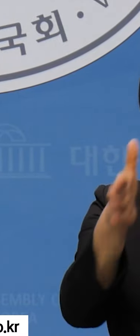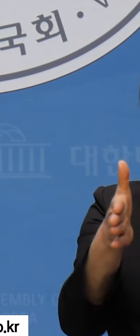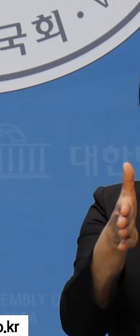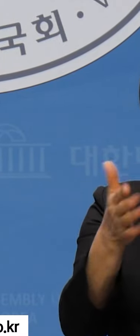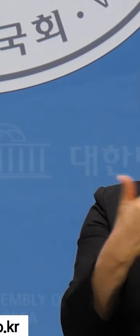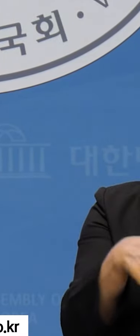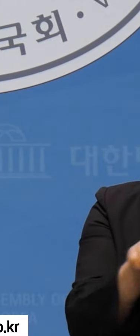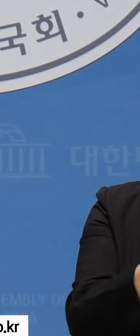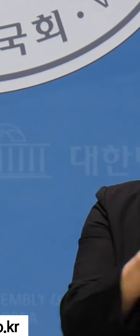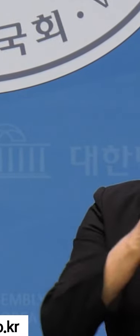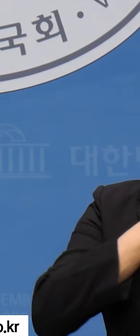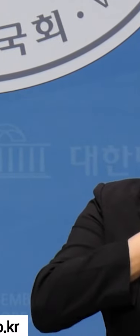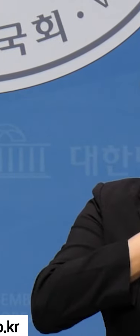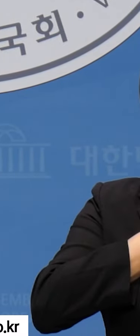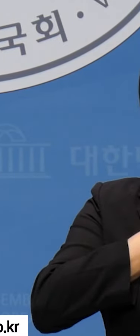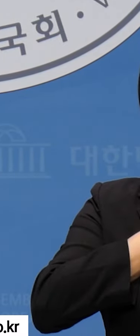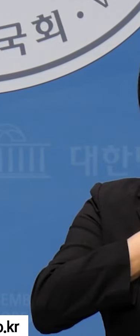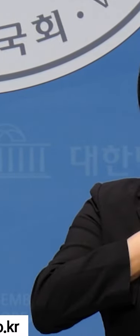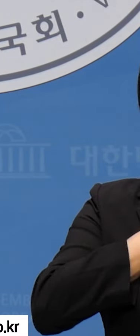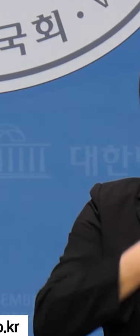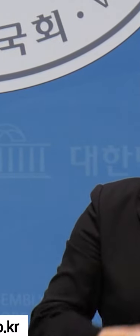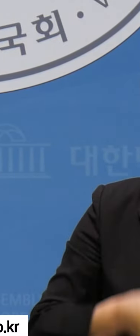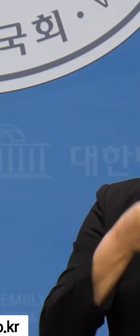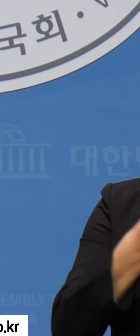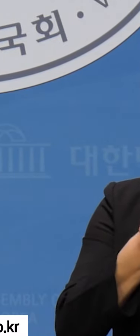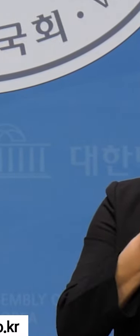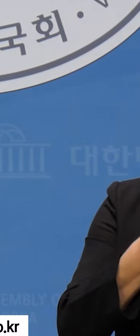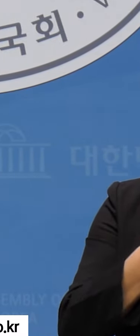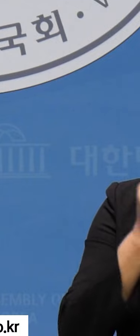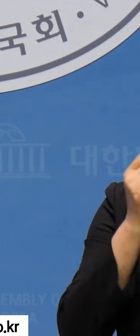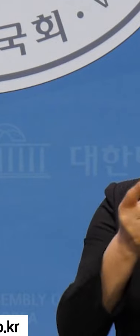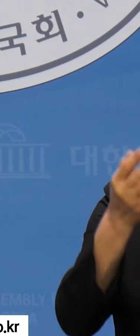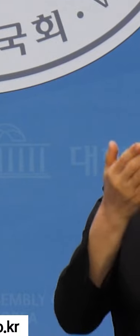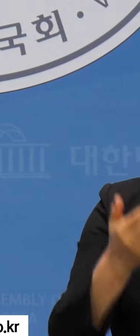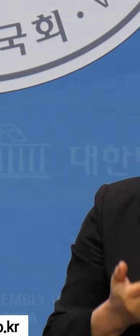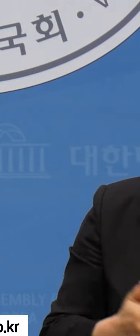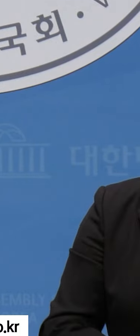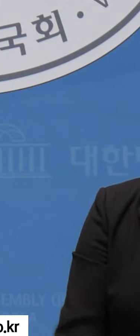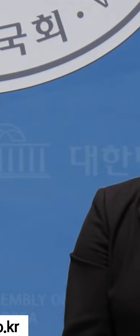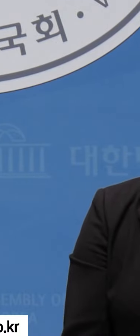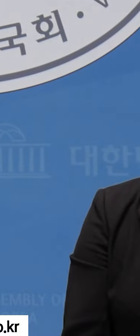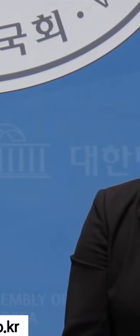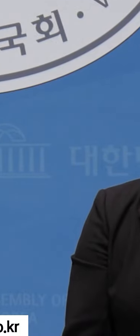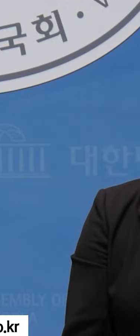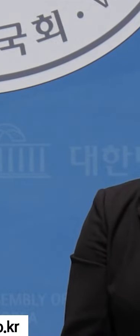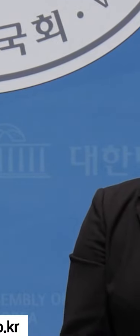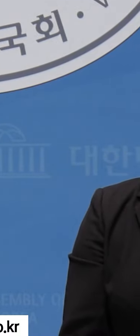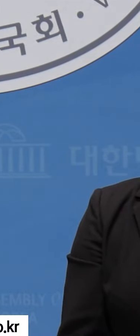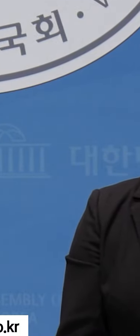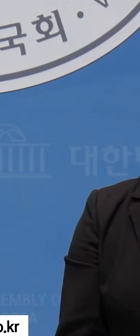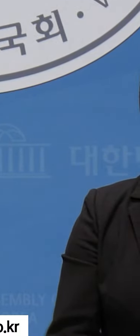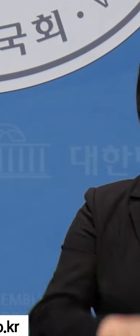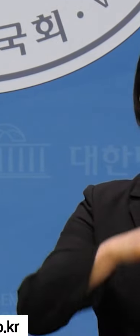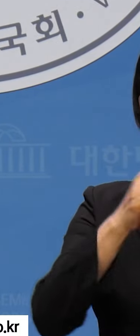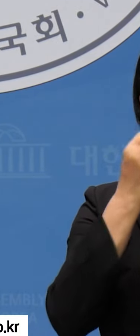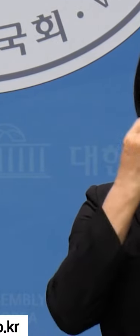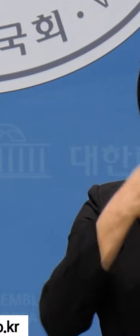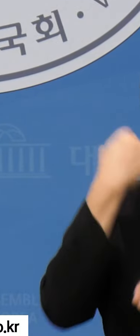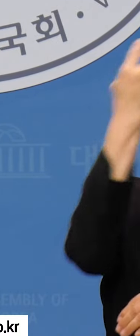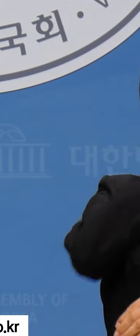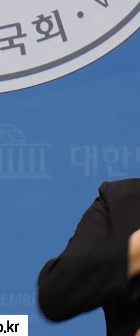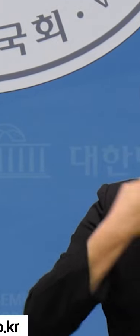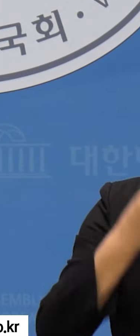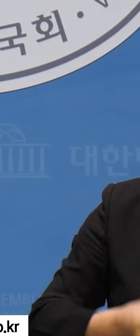것이었고 저에게 바로 이런 용기와 결단의 기회가 주어졌다고 생각합니다 정치 신인으로